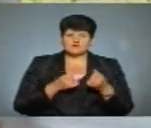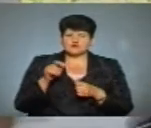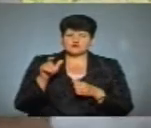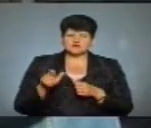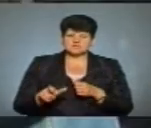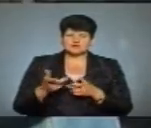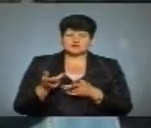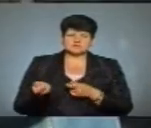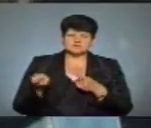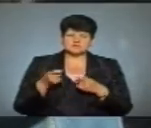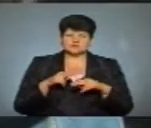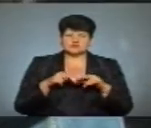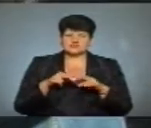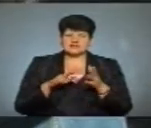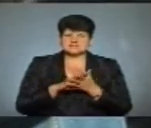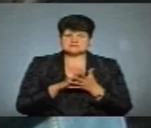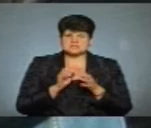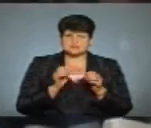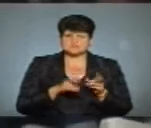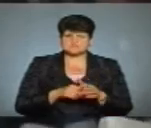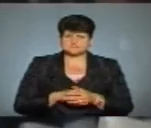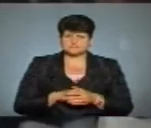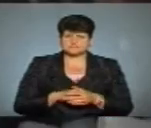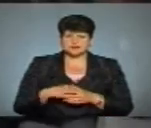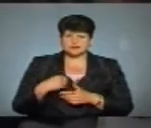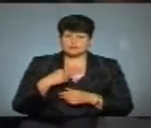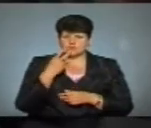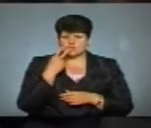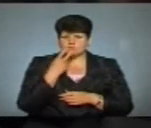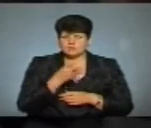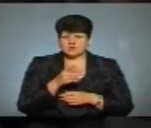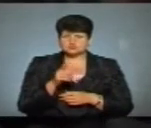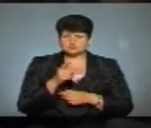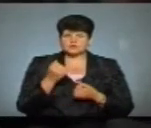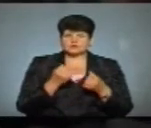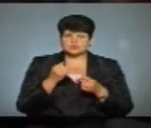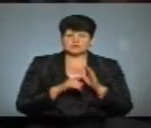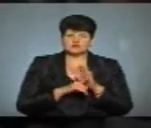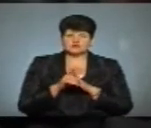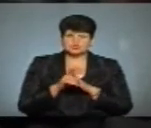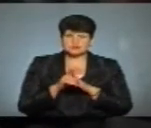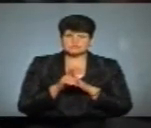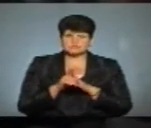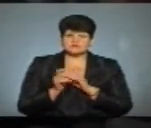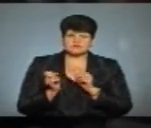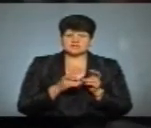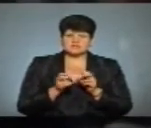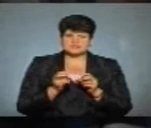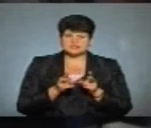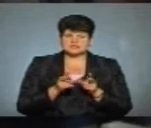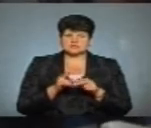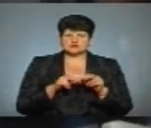вантажівки, який привіз будівельне сміття. Побачив, що водій розпочав видаляти будівельні відходи